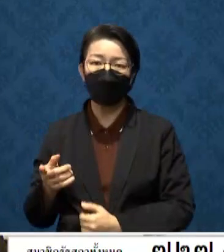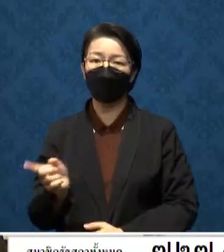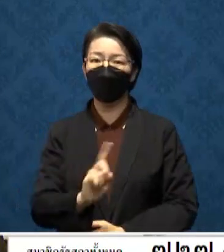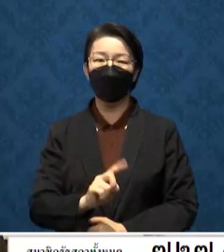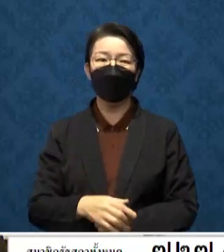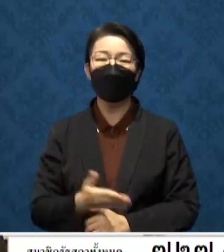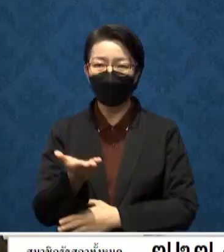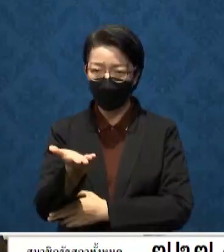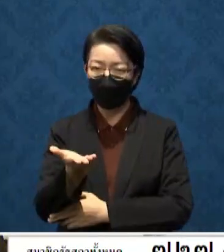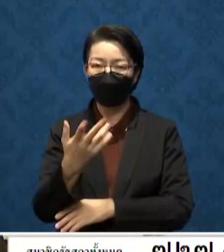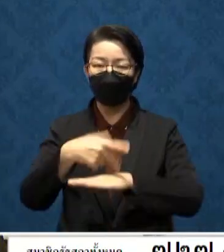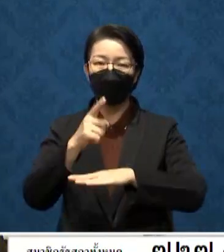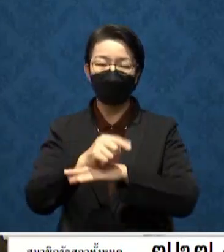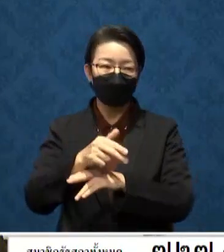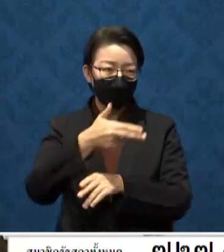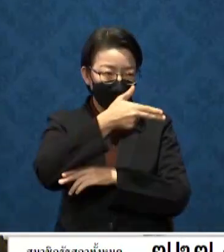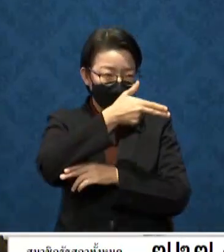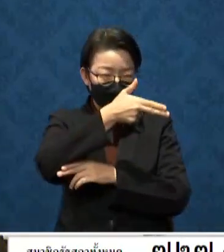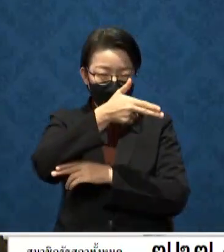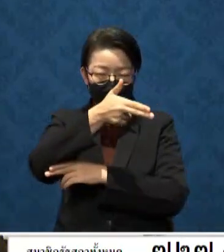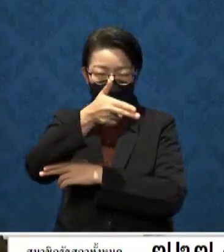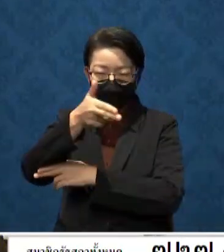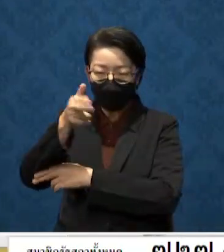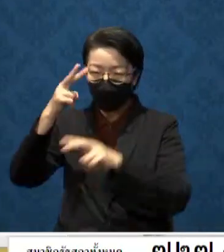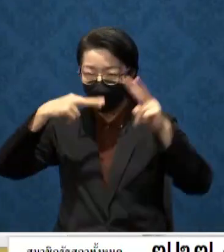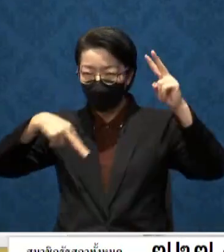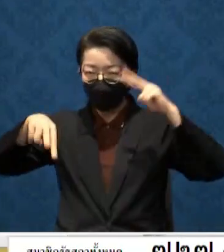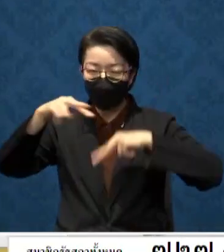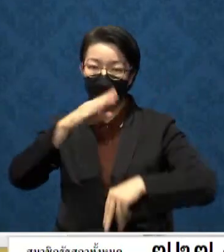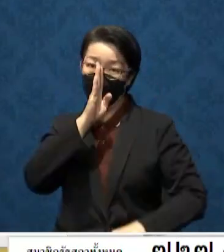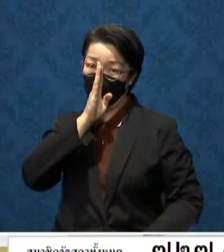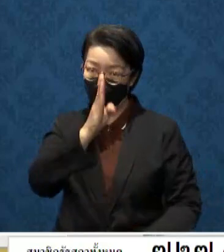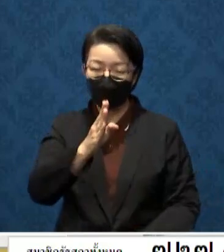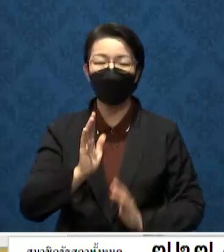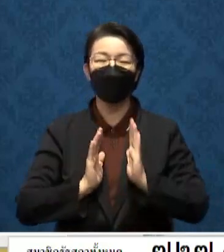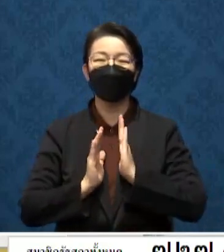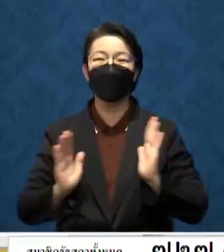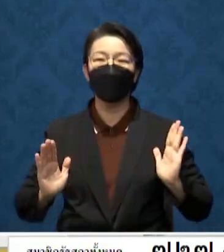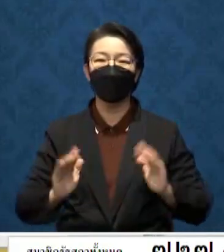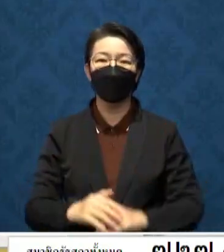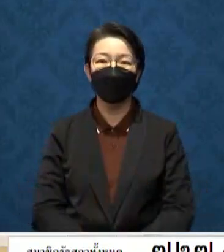อยากให้ท่านได้ตรวจสอบองค์ประชุมด้วยการขานชื่อครับท่านประธานครับขอบคุณครับ